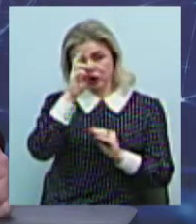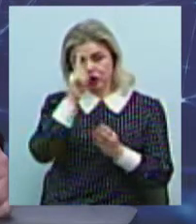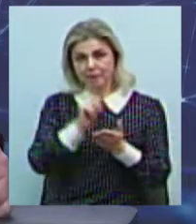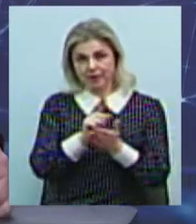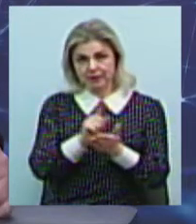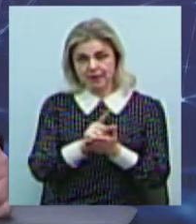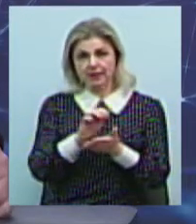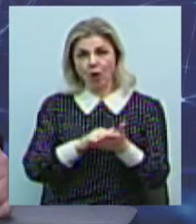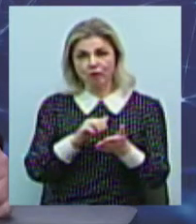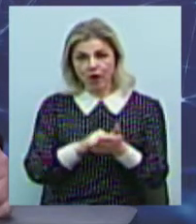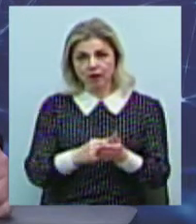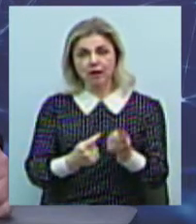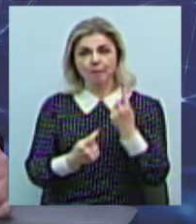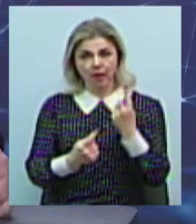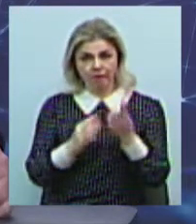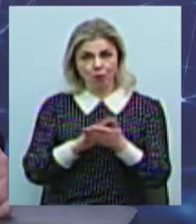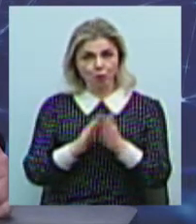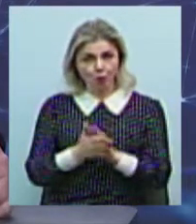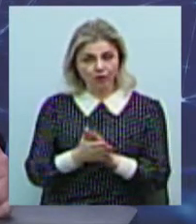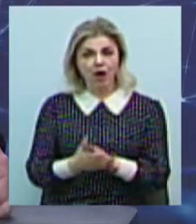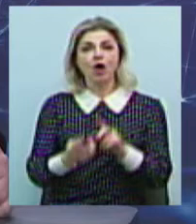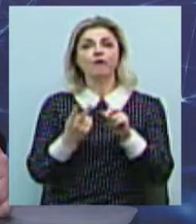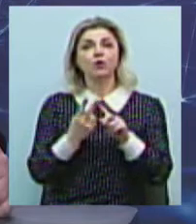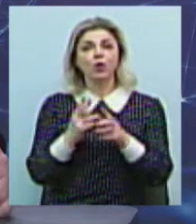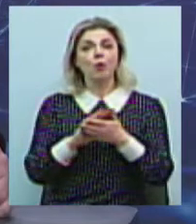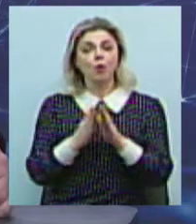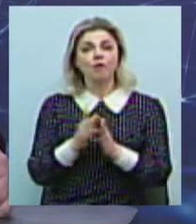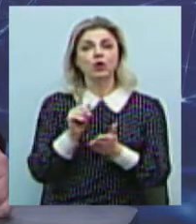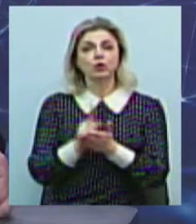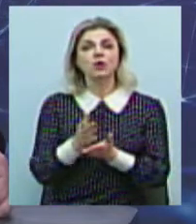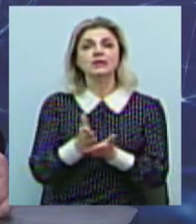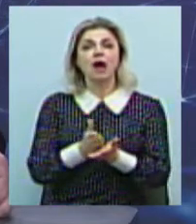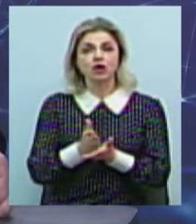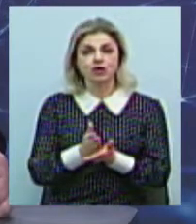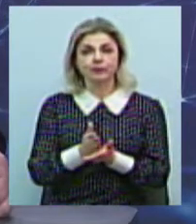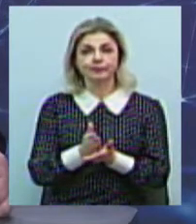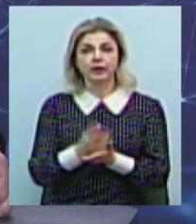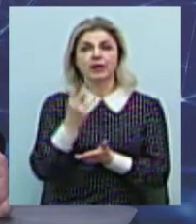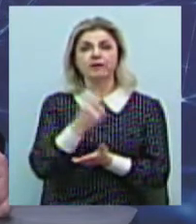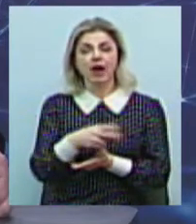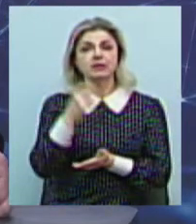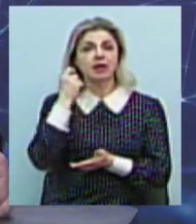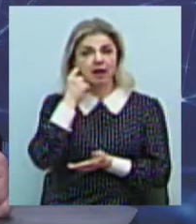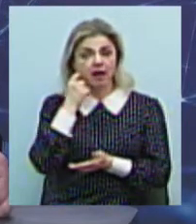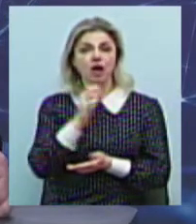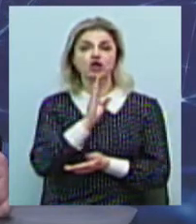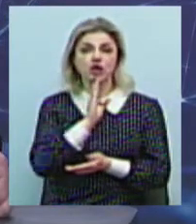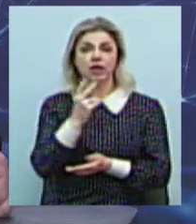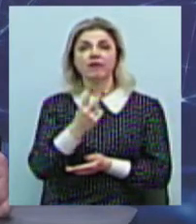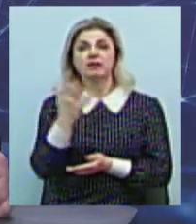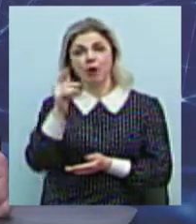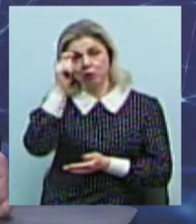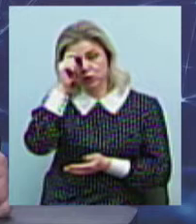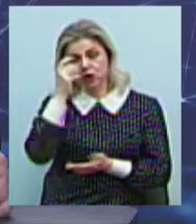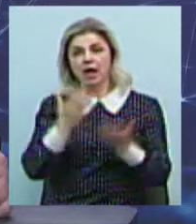пенсійне страхування. Це перша умова. Друга умова – повинна мати страховий стаж. 20 років жінки, 25 чоловіки,